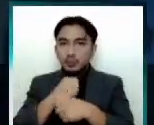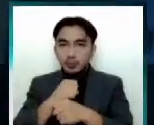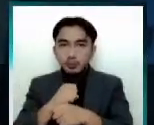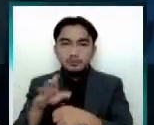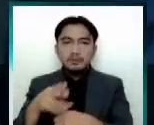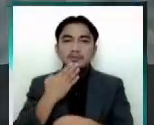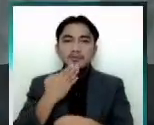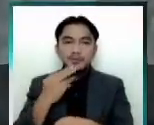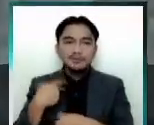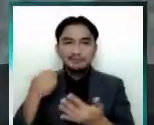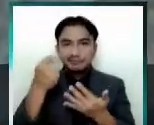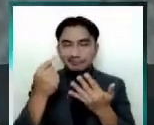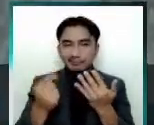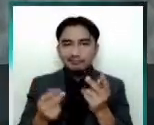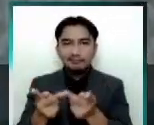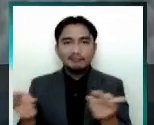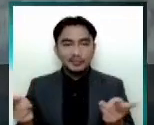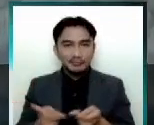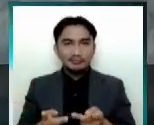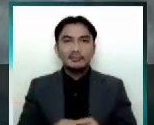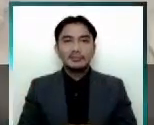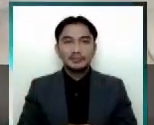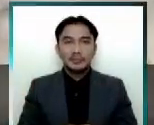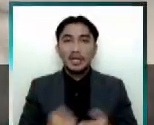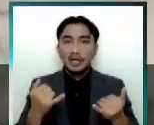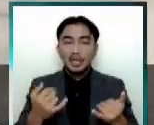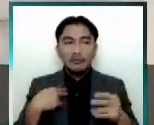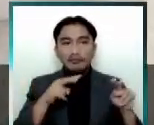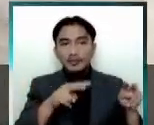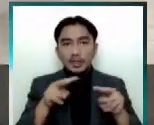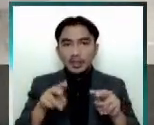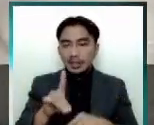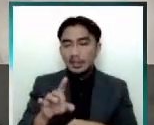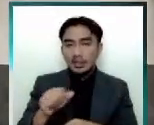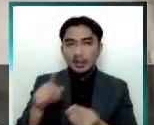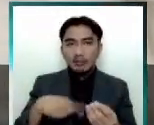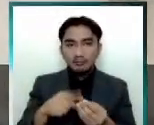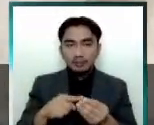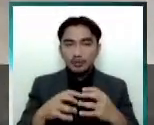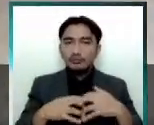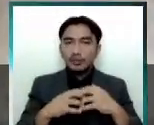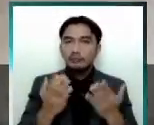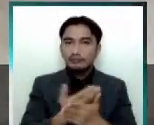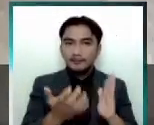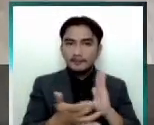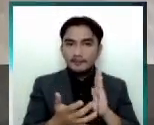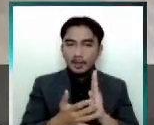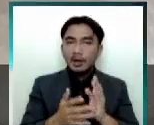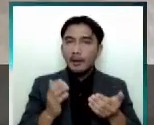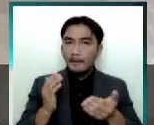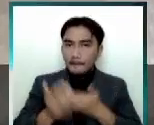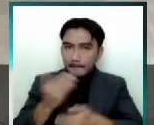Western Visayas at Zamboanga Peninsula. Tututukan din ng DA ang pagdevelop ng mga teknolohiya para mapabilis ang salt